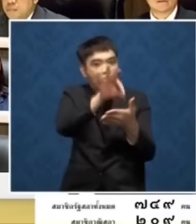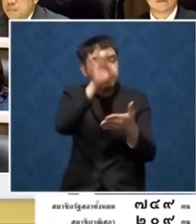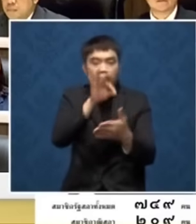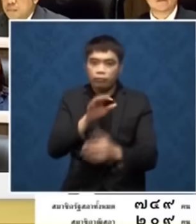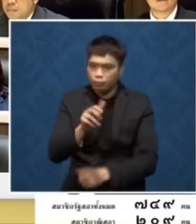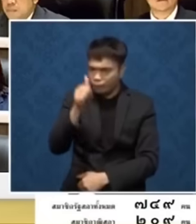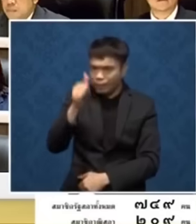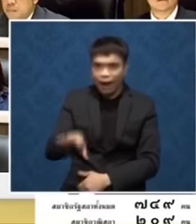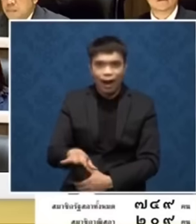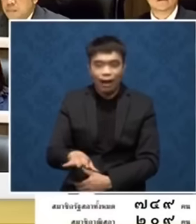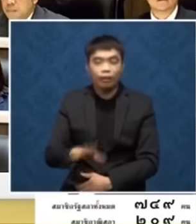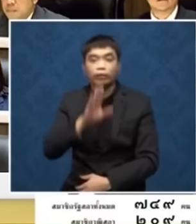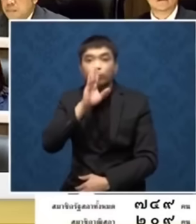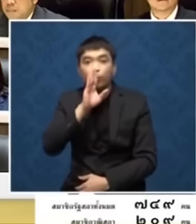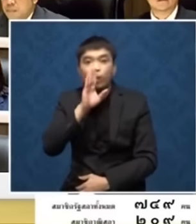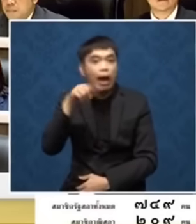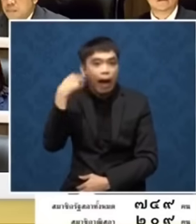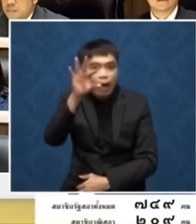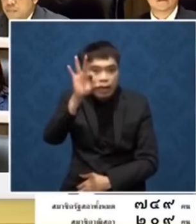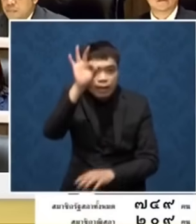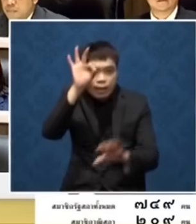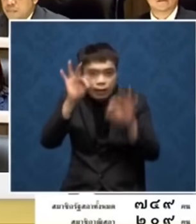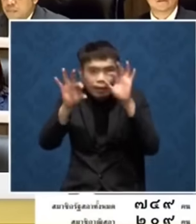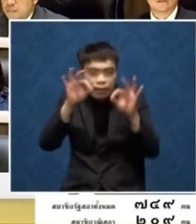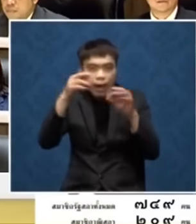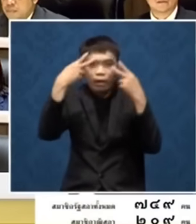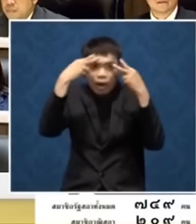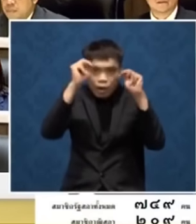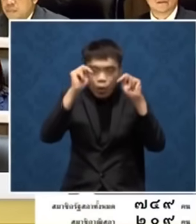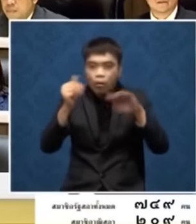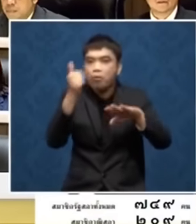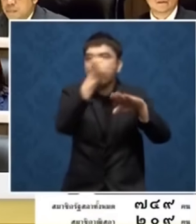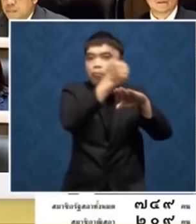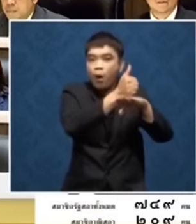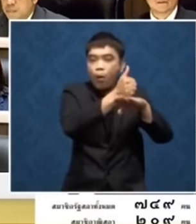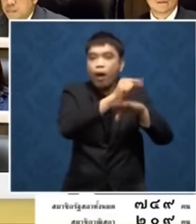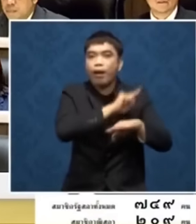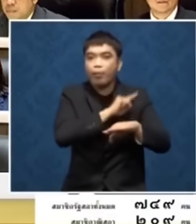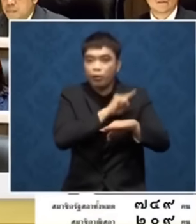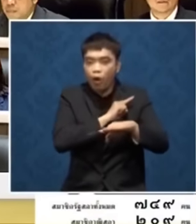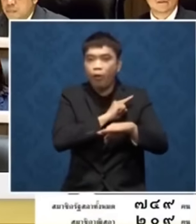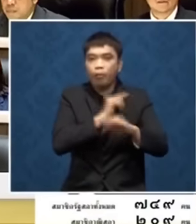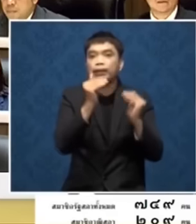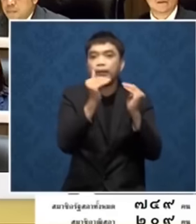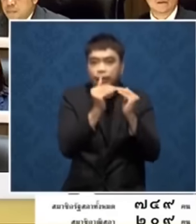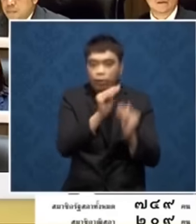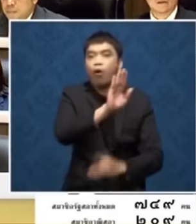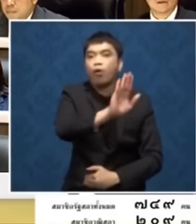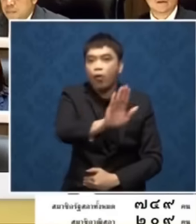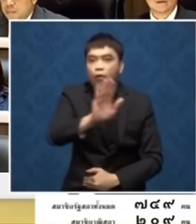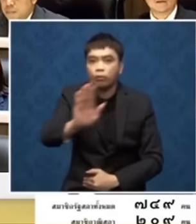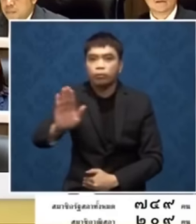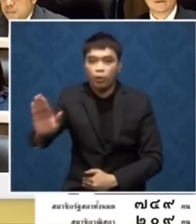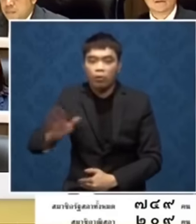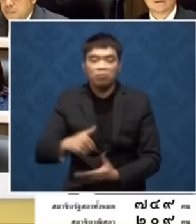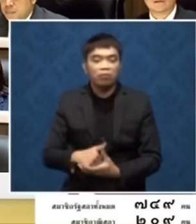การที่จะโหวตเลือกตั้งใครเป็นนายกรัฐมนตรีเป็นสิทธิเสรีภาพของสมาชิกสภาสุเกียรติแห่งนี้บางครั้งท่าน